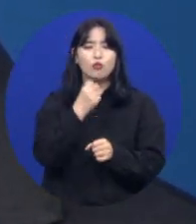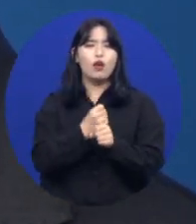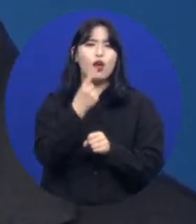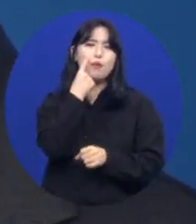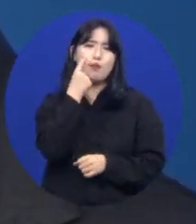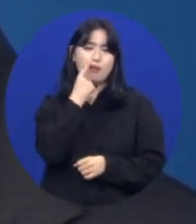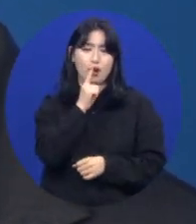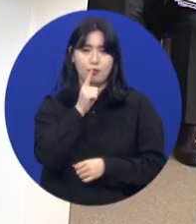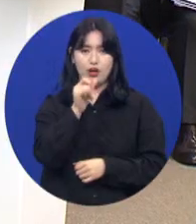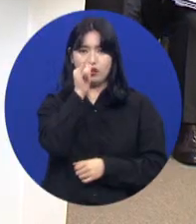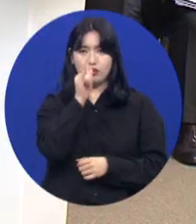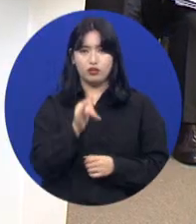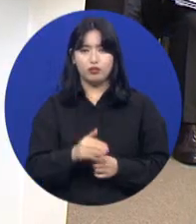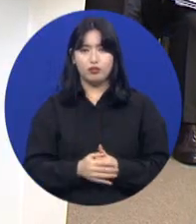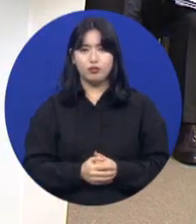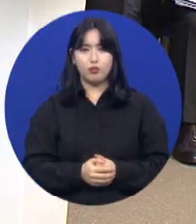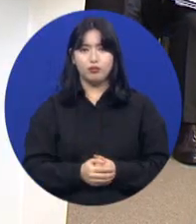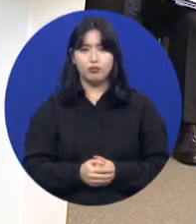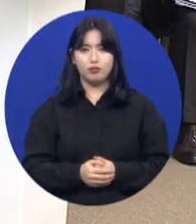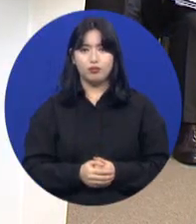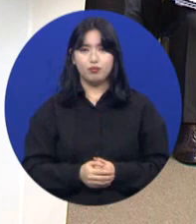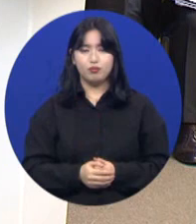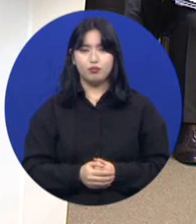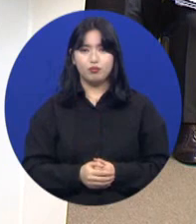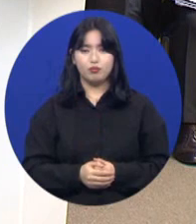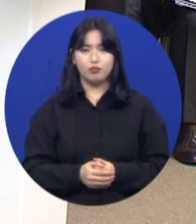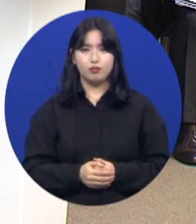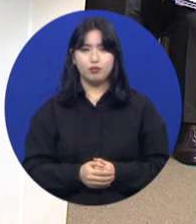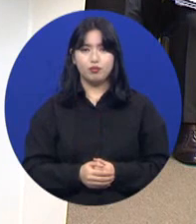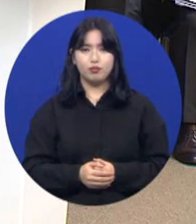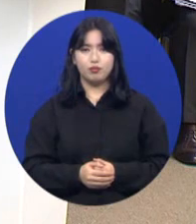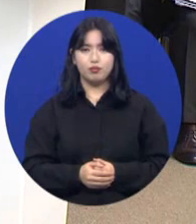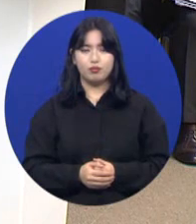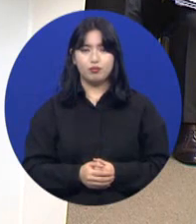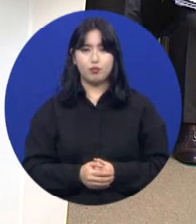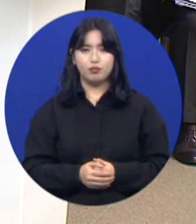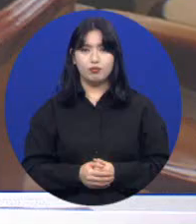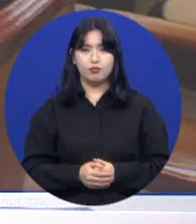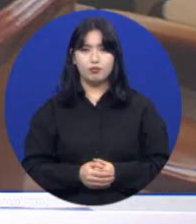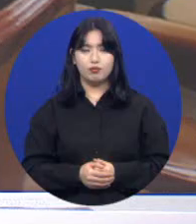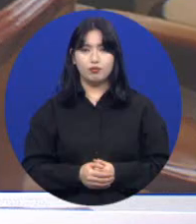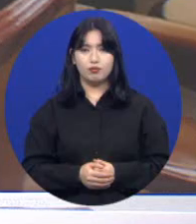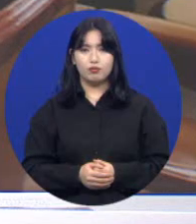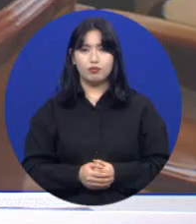검토해보겠다고 밝혔습니다. MBC 뉴스 김찬현입니다.